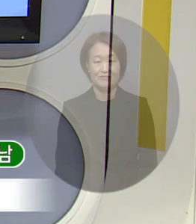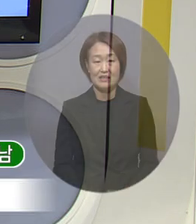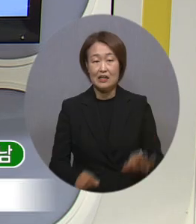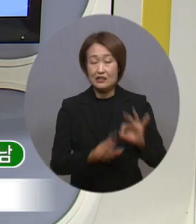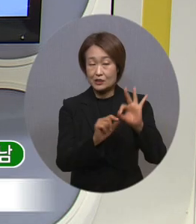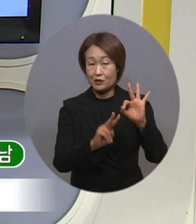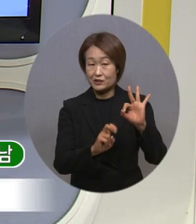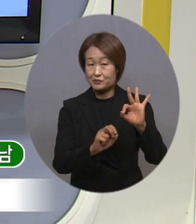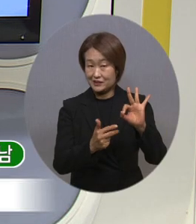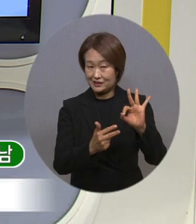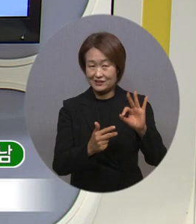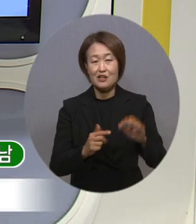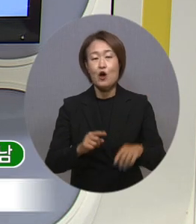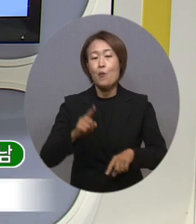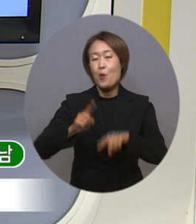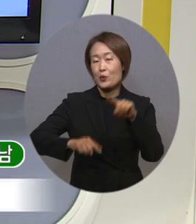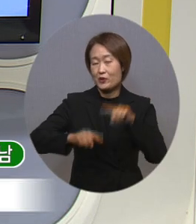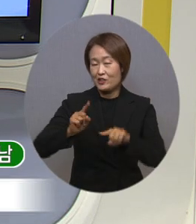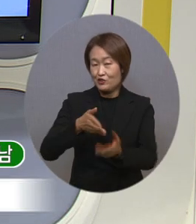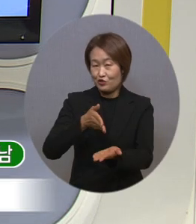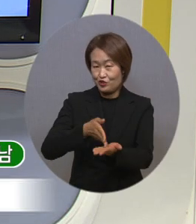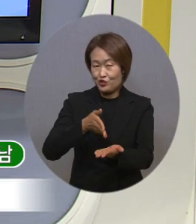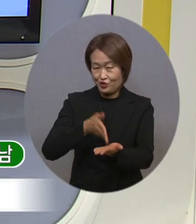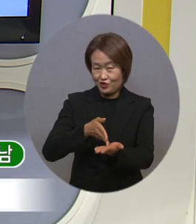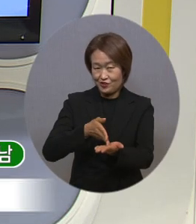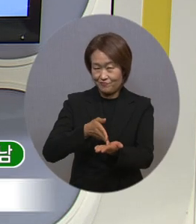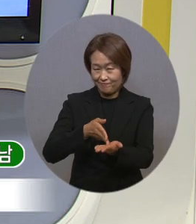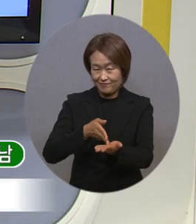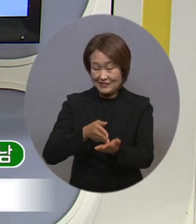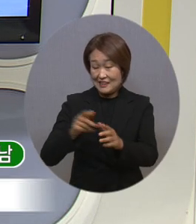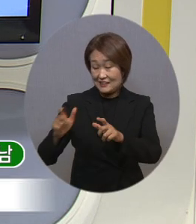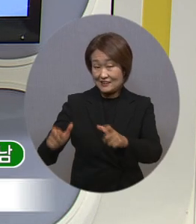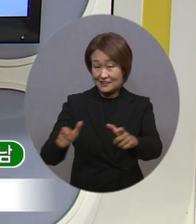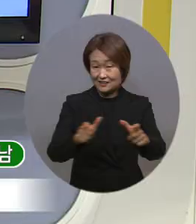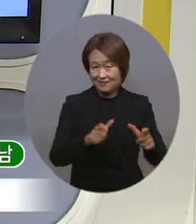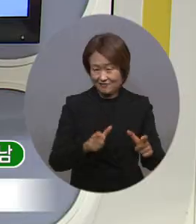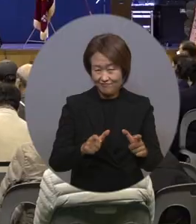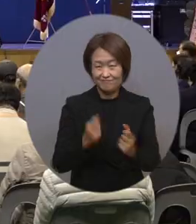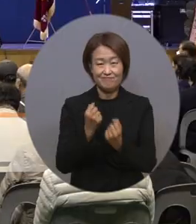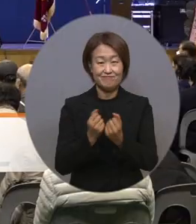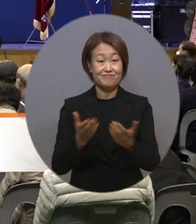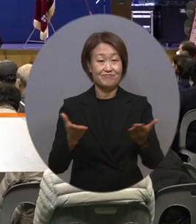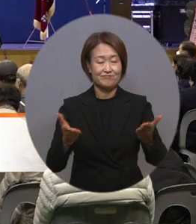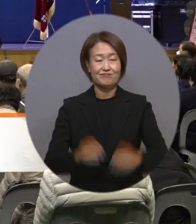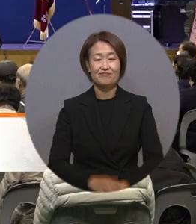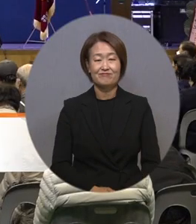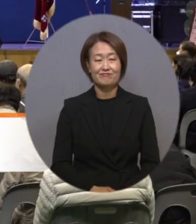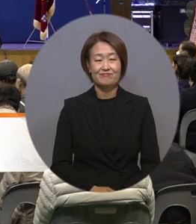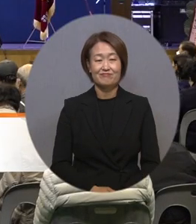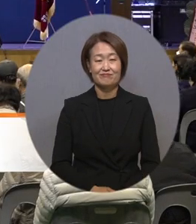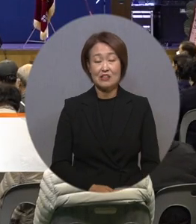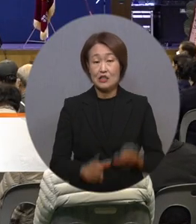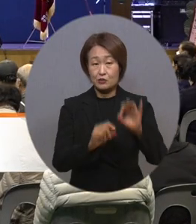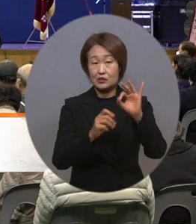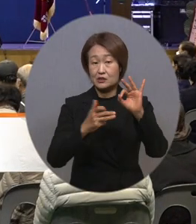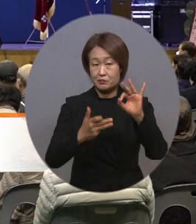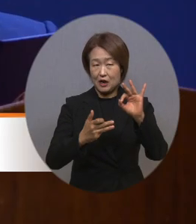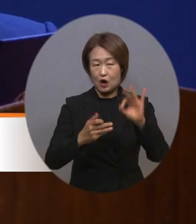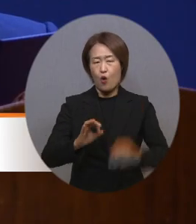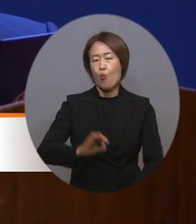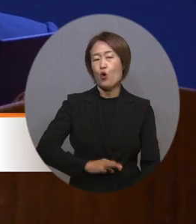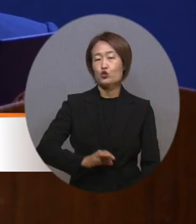10월 27일 목요일 만만한 뉴스는 지역 네트워크 소식으로 함께합니다. 지난 18일 원주